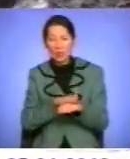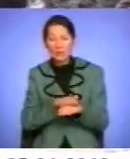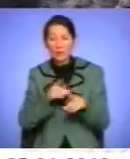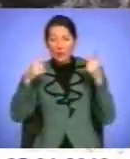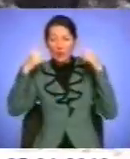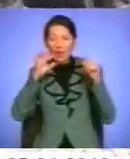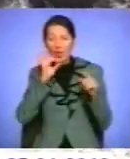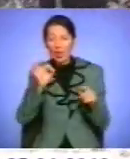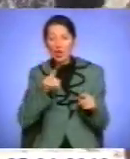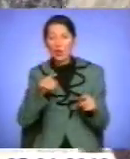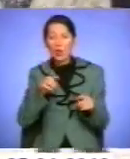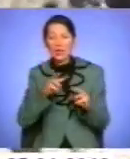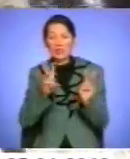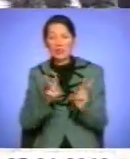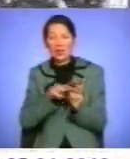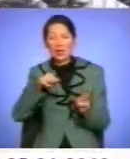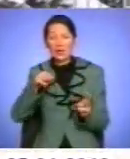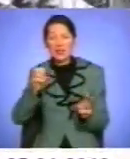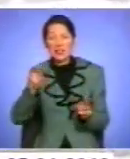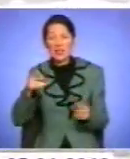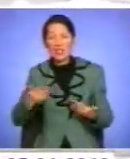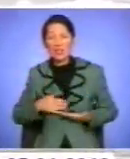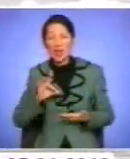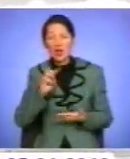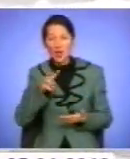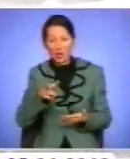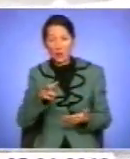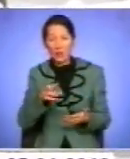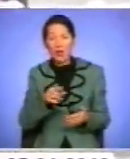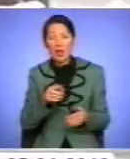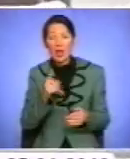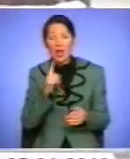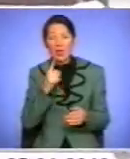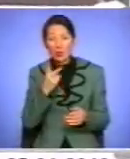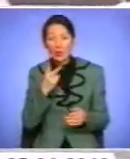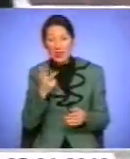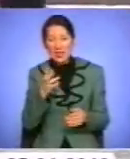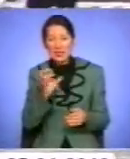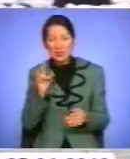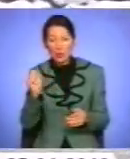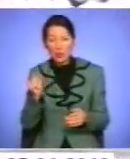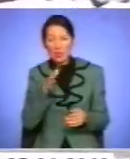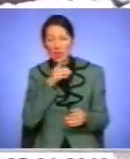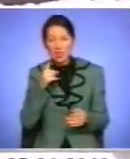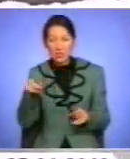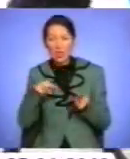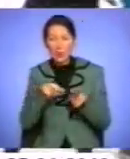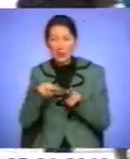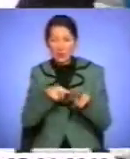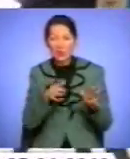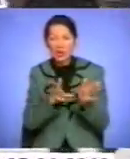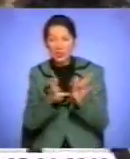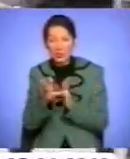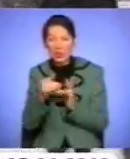Тетяна жила в Римі на межі 2-го і 3-го століть, за часів жорстоких гонінь на християн. Її батько – знатний